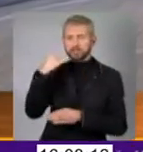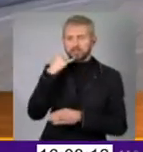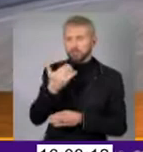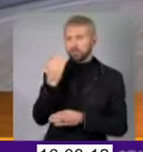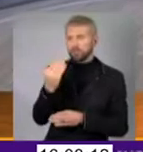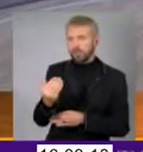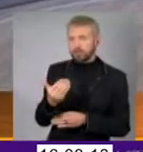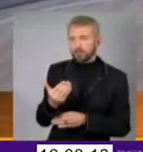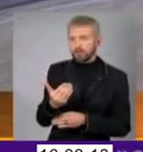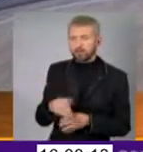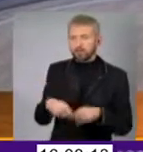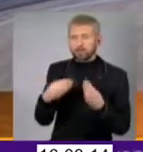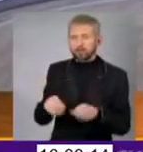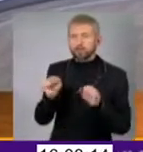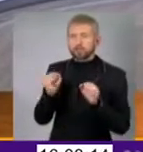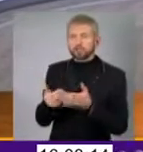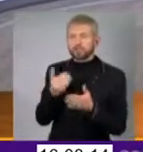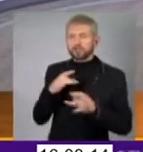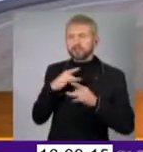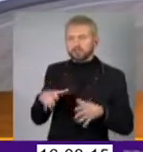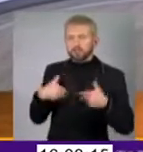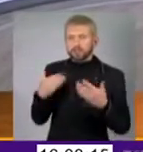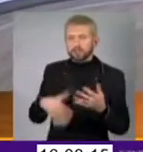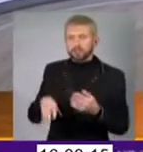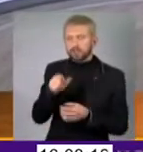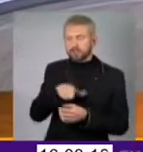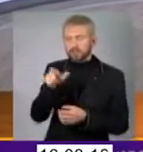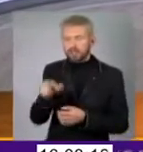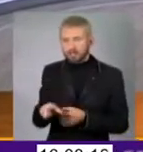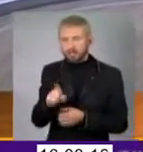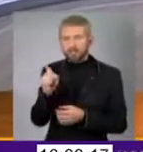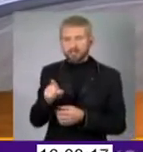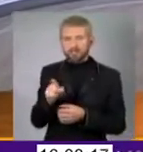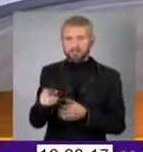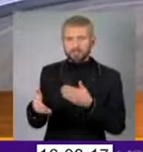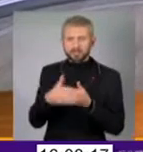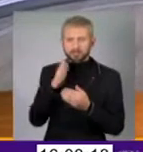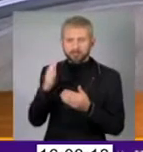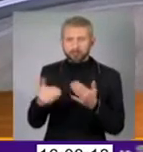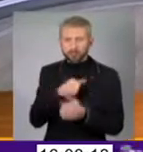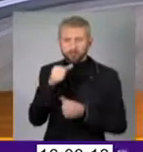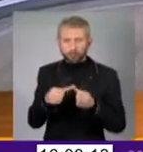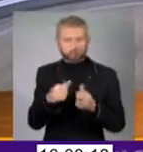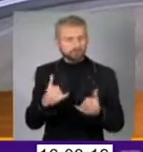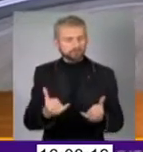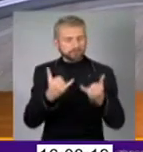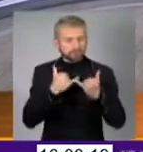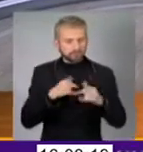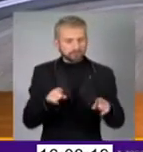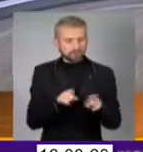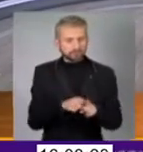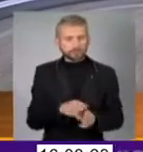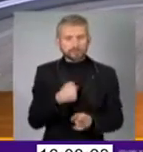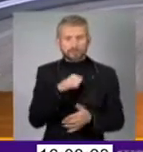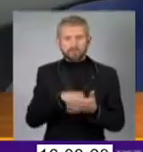пане Вадим, ми надаю можливість перед святами привітати всіх киян з прийдешнім Новим роком. Це, прошу. Почесно, дякую, така місія. Я